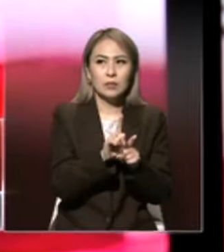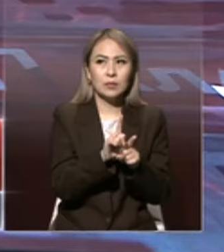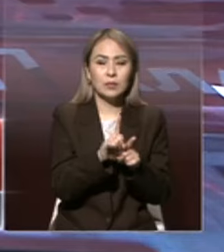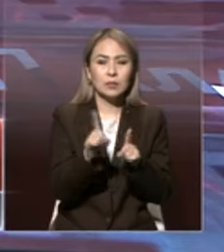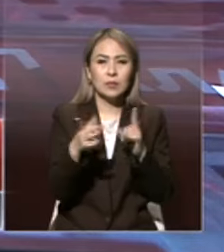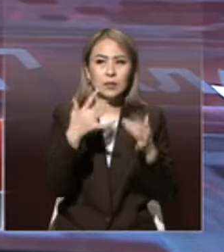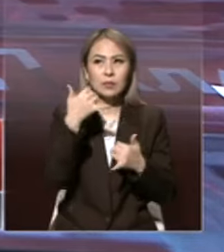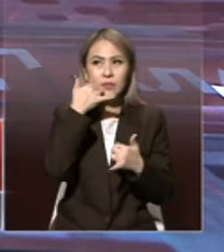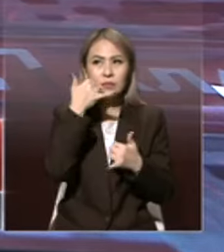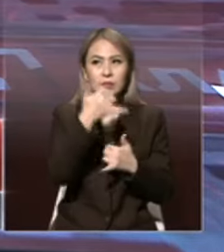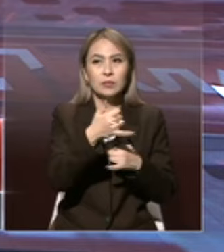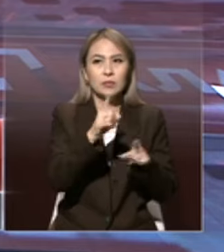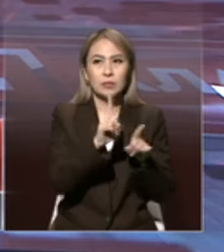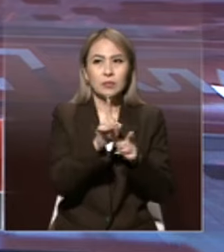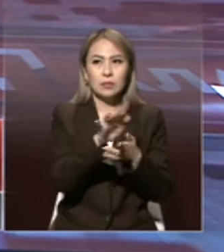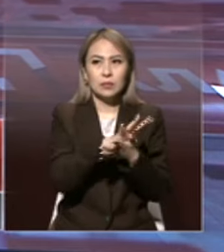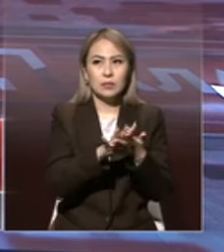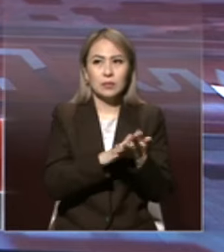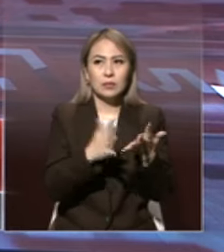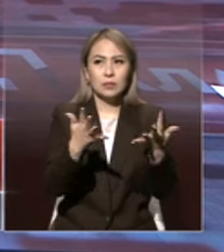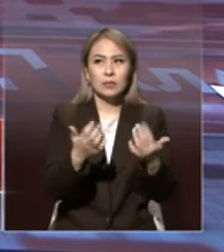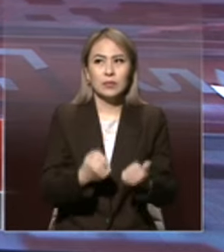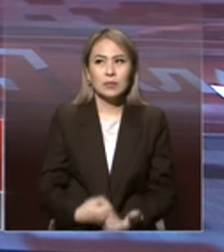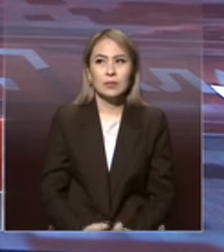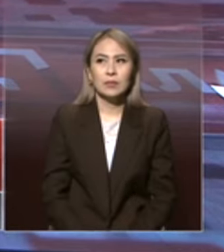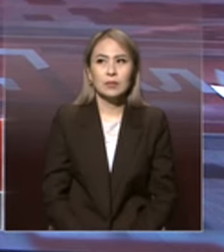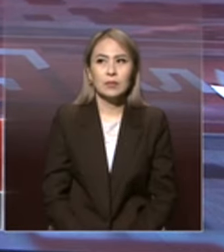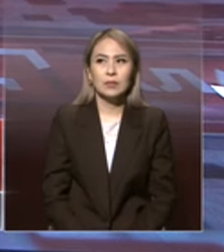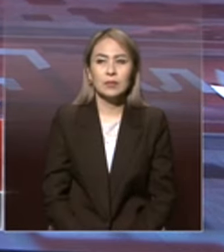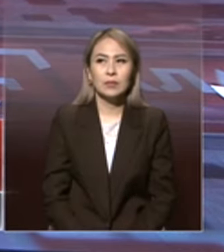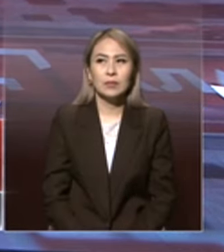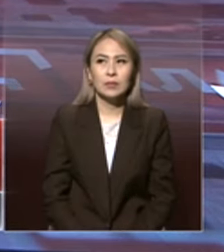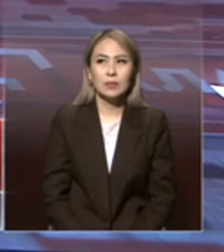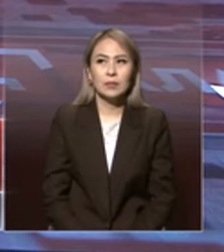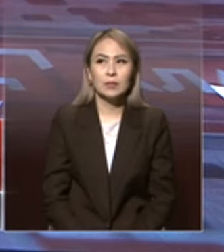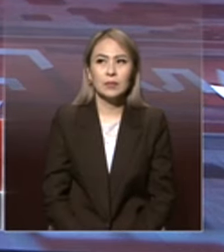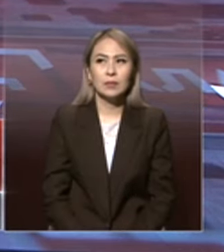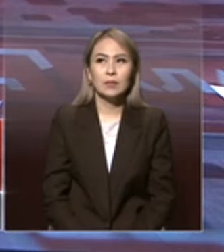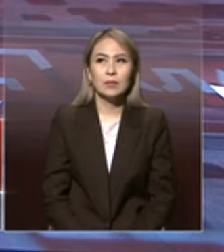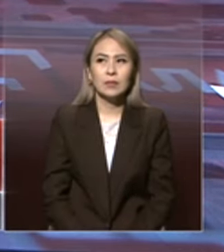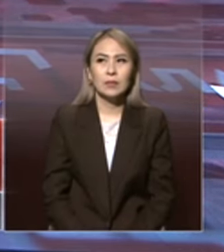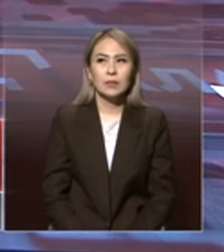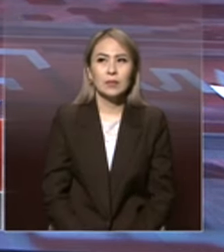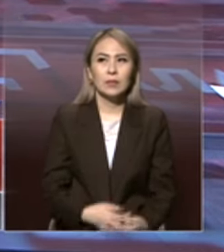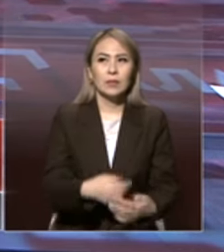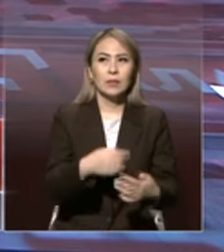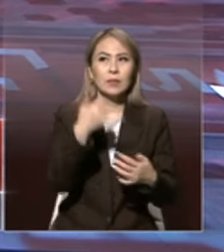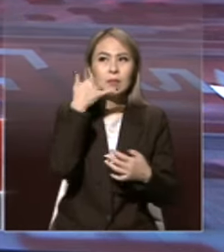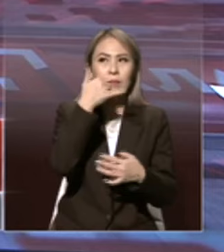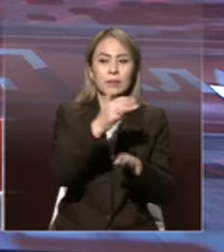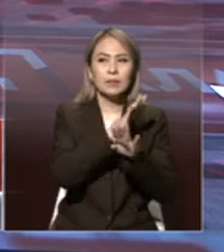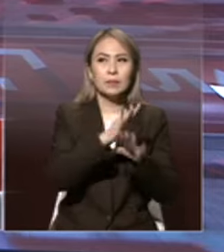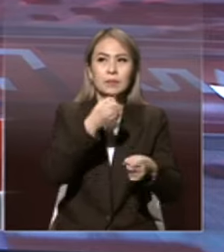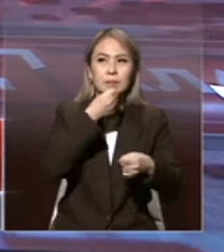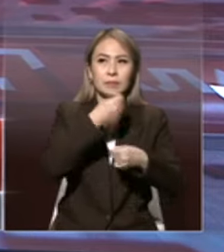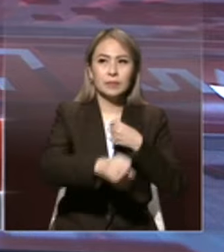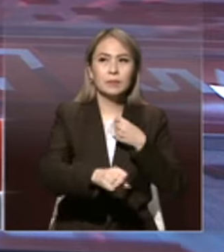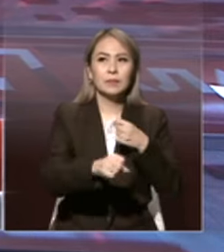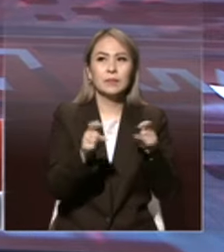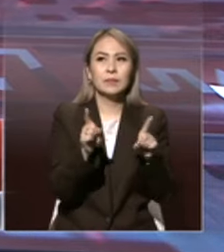Жәбірленіп қоңырау шалса, біз оларға да шарапатанамыз. Ер азамат қоңырау шалмайды, Ержан мырза. Бірақ қол жұмсайды. Мәселе сода. Ол